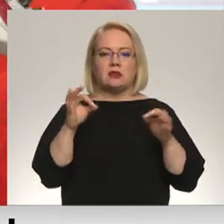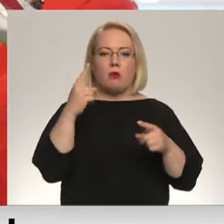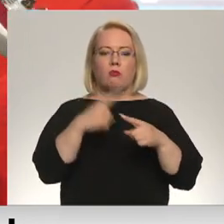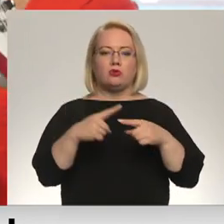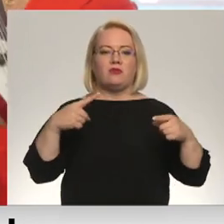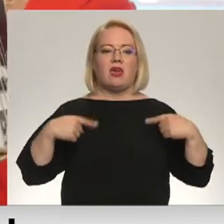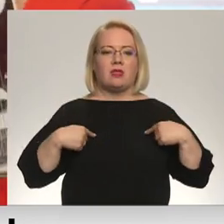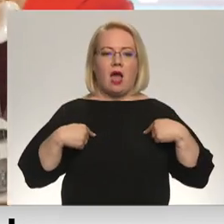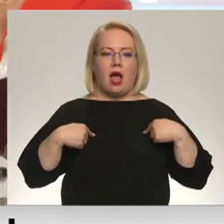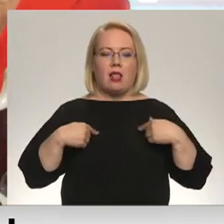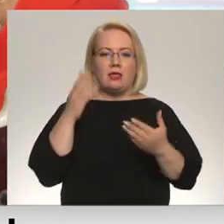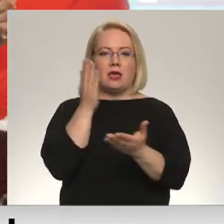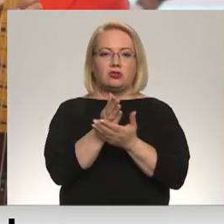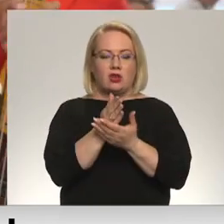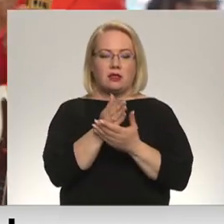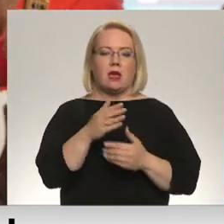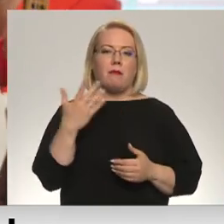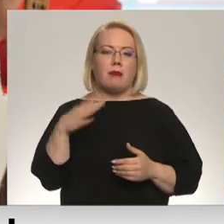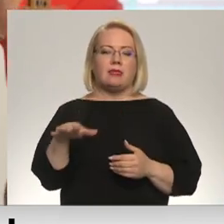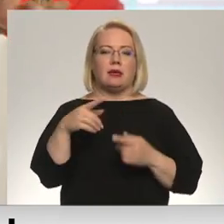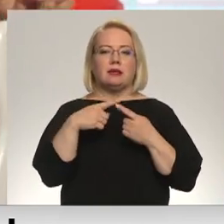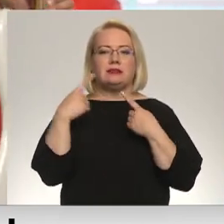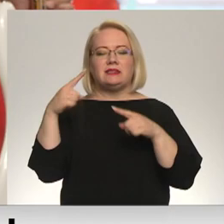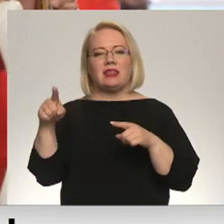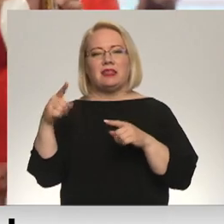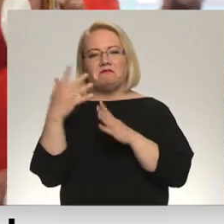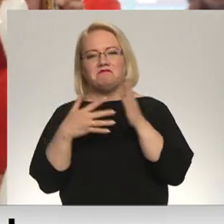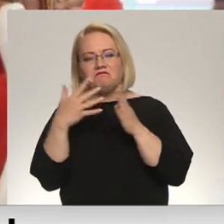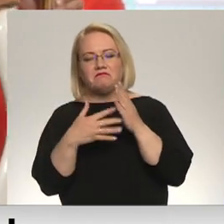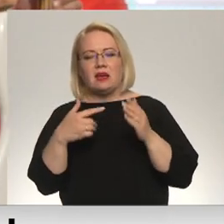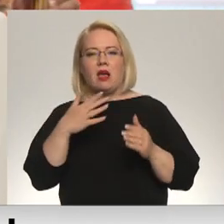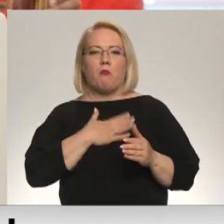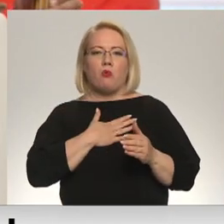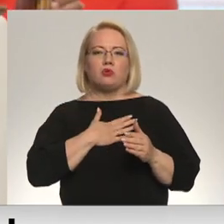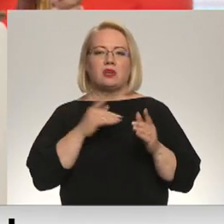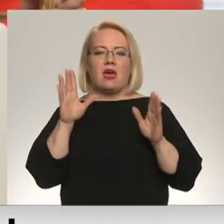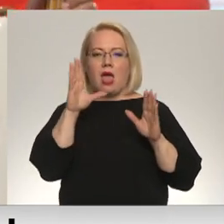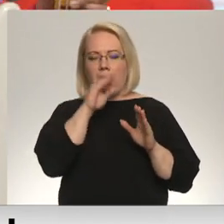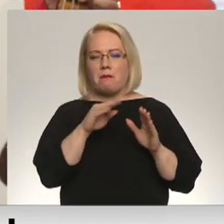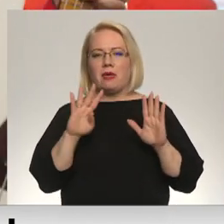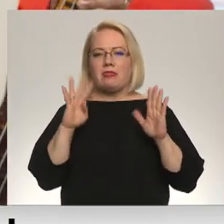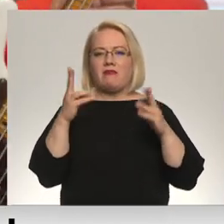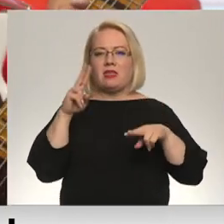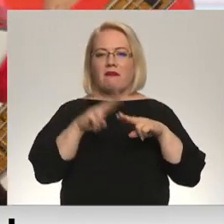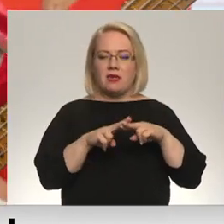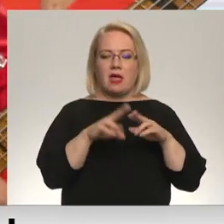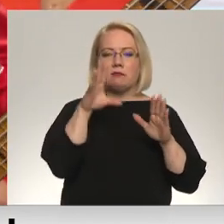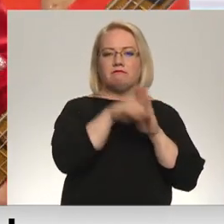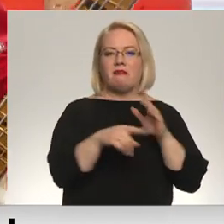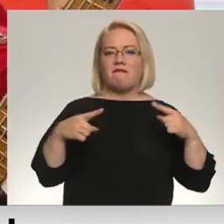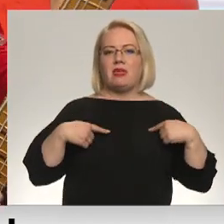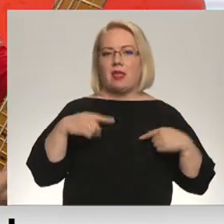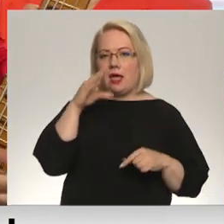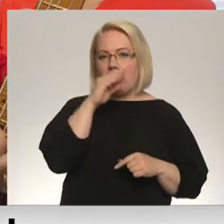bukmēkru prognozēm Latvijas pārstāvju grupa Citi zēni ierindojas 9. Vietā un līdz ar to kvalificējas finālam. Cerēsim,